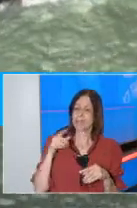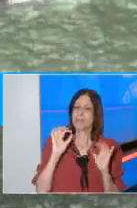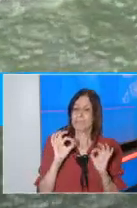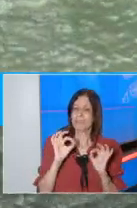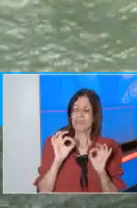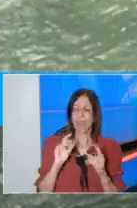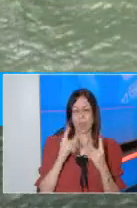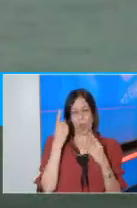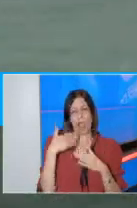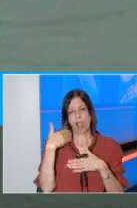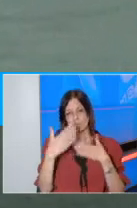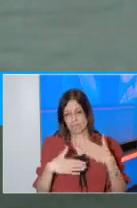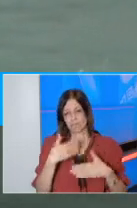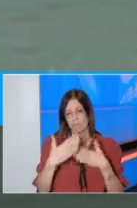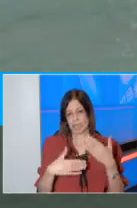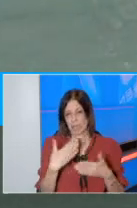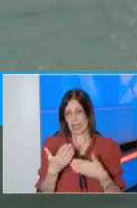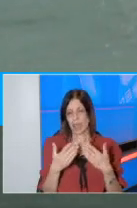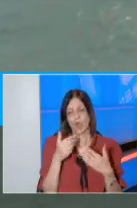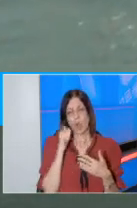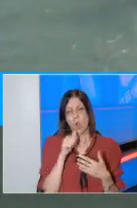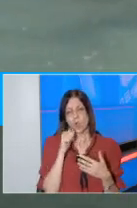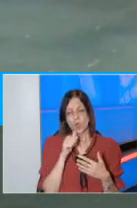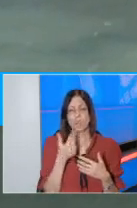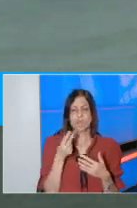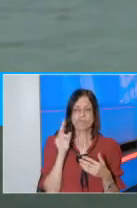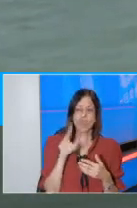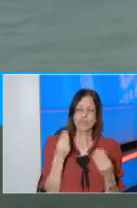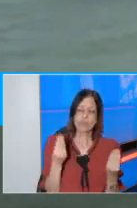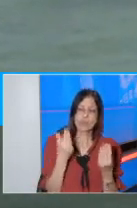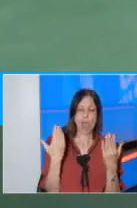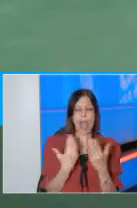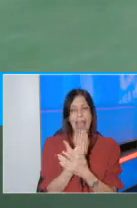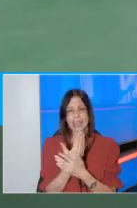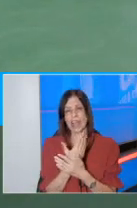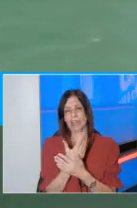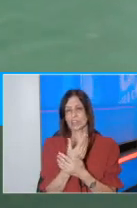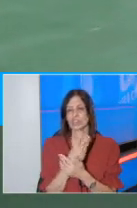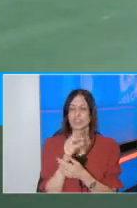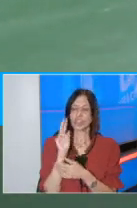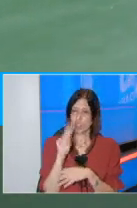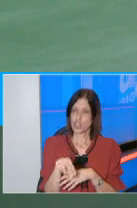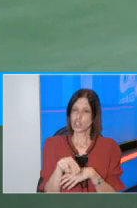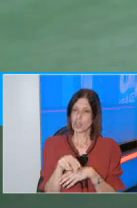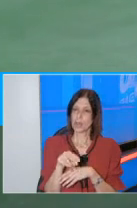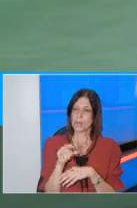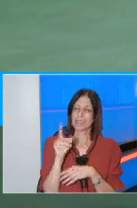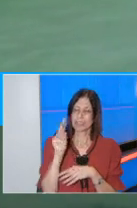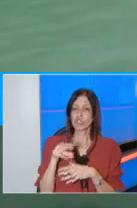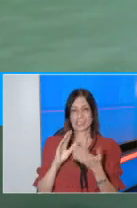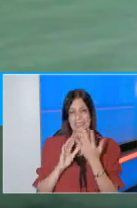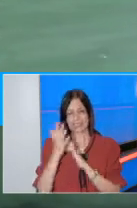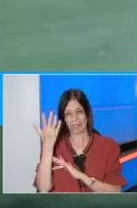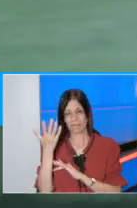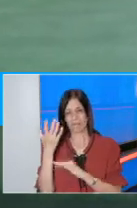אירוע מתגלגל, זאת אומרת, עכשיו וכל יום יש איזשהו היבט חדש, יש את הפגיעה של את השריפה